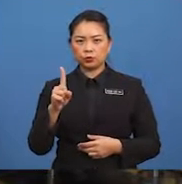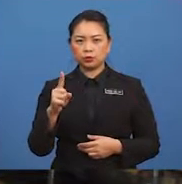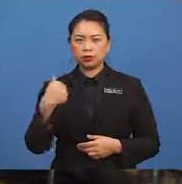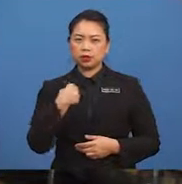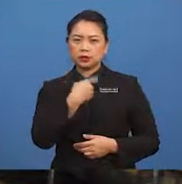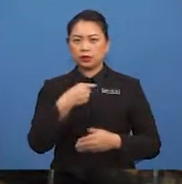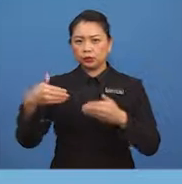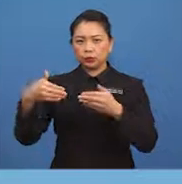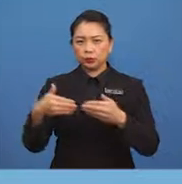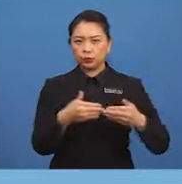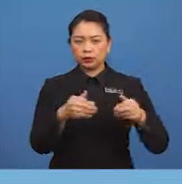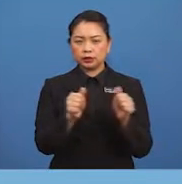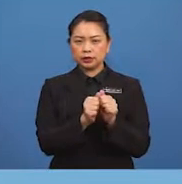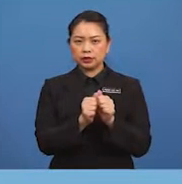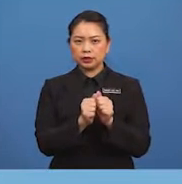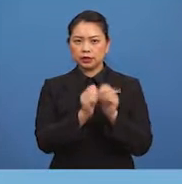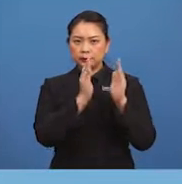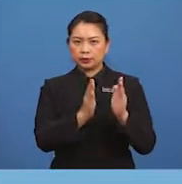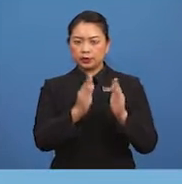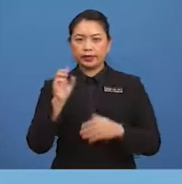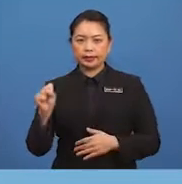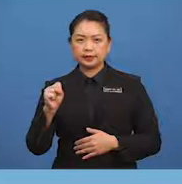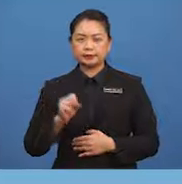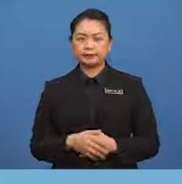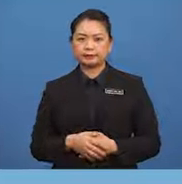kita teruskan dengan fasa S pula.